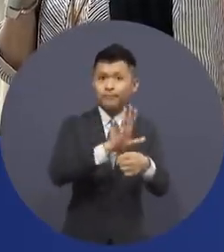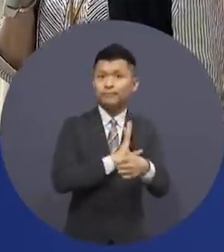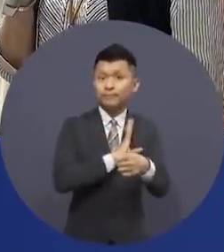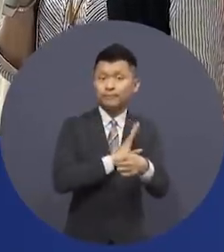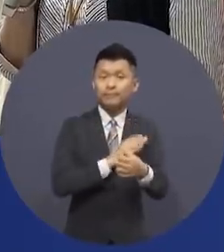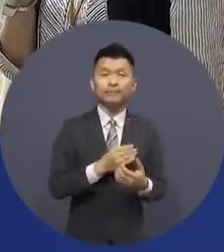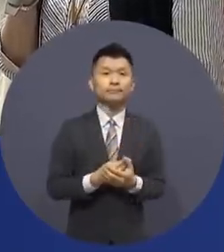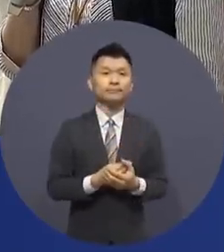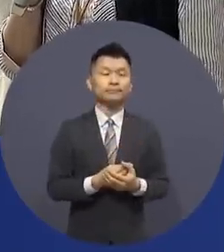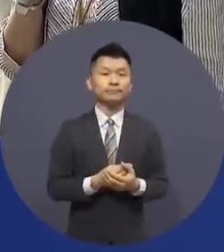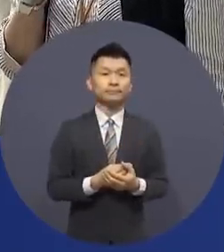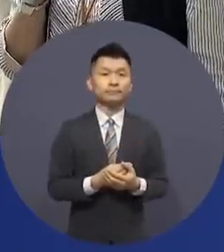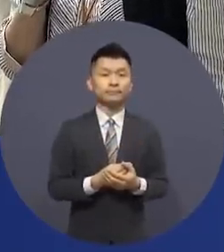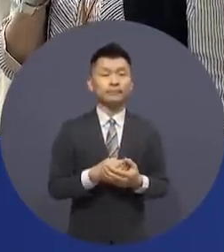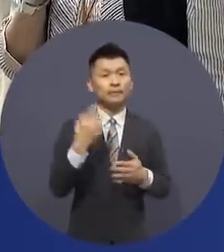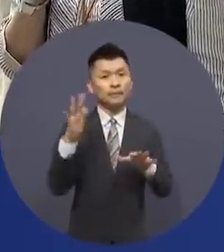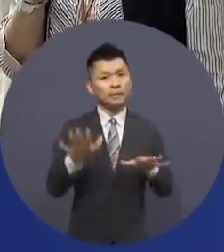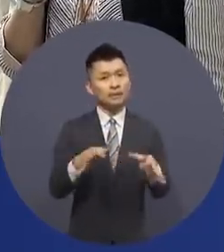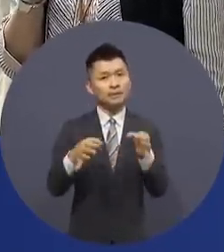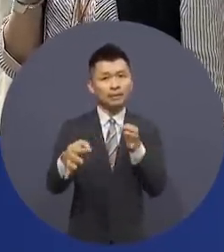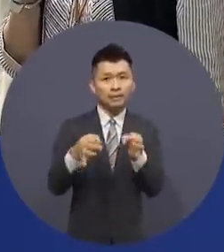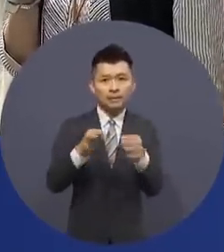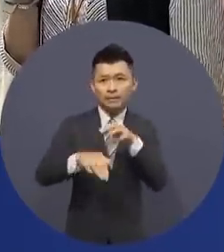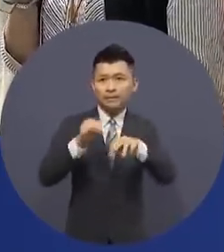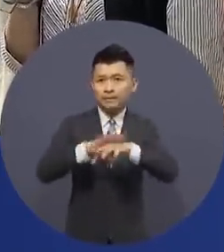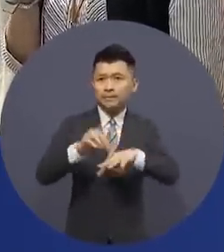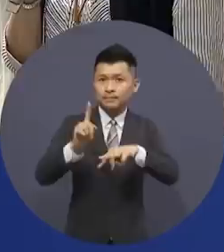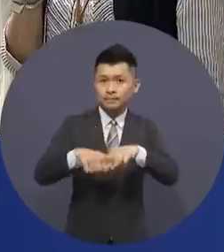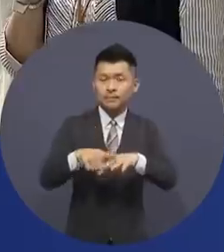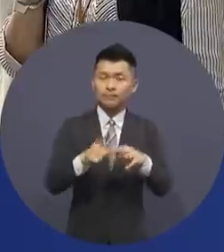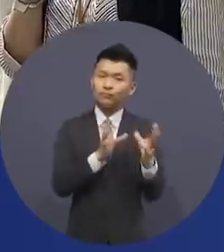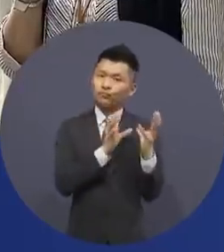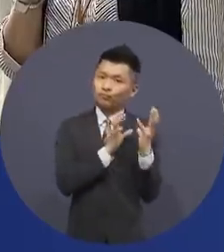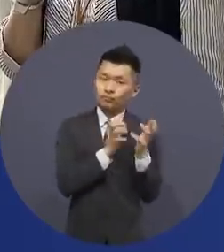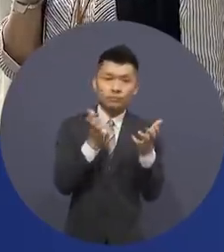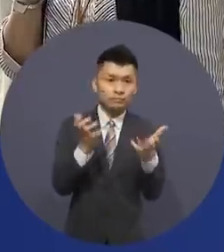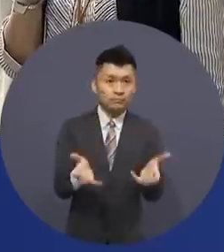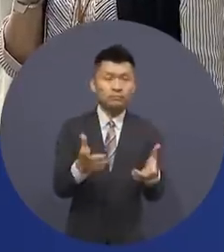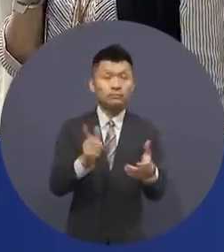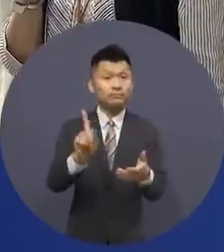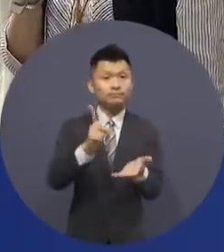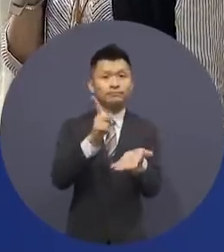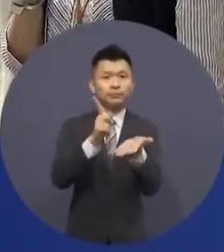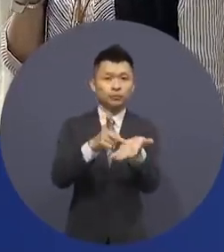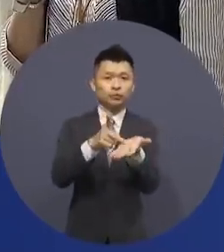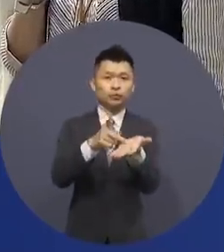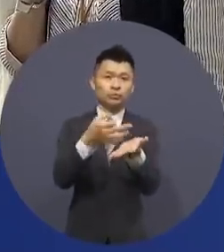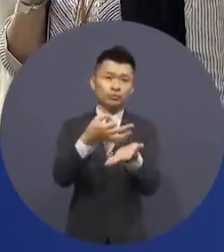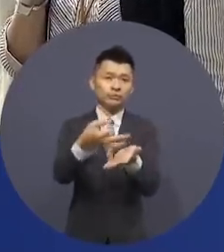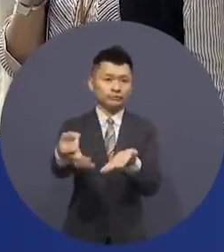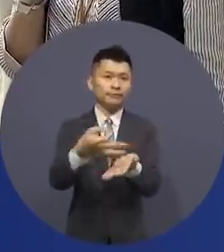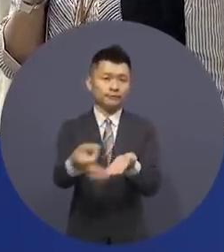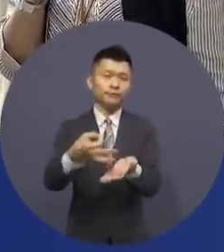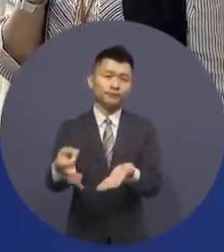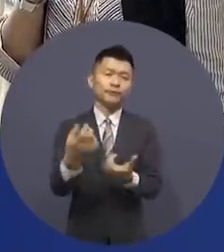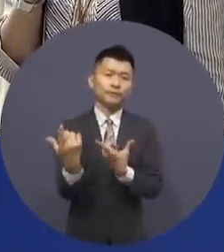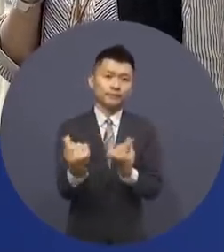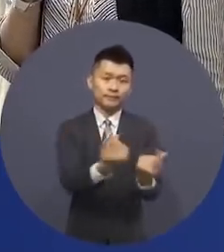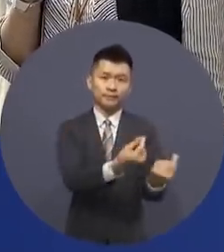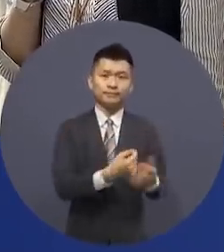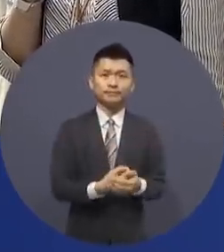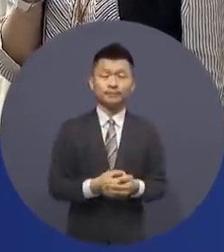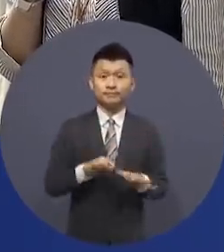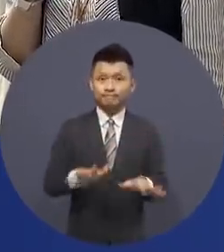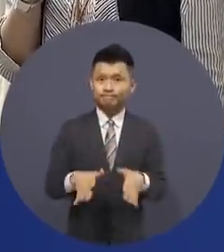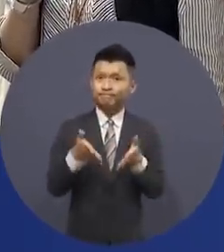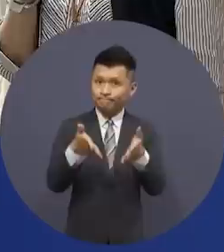金，只是说在经营成本上相对负担比较重的还是租金，所以我们这一次是有在加码补助他